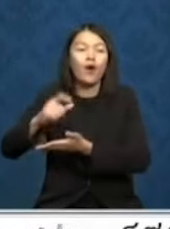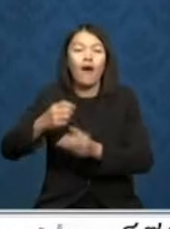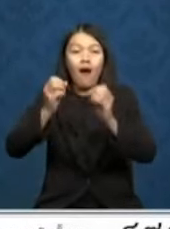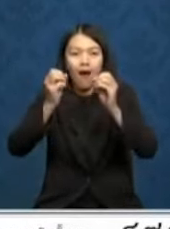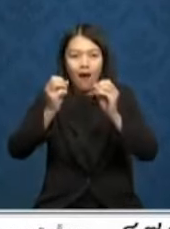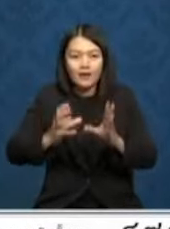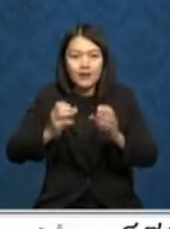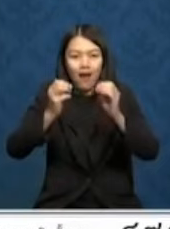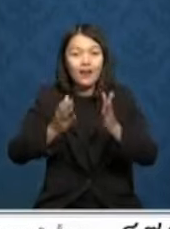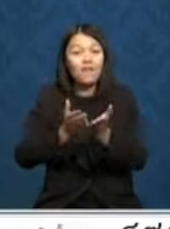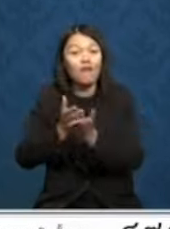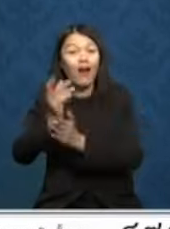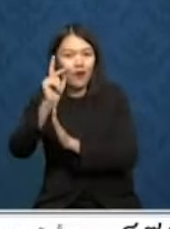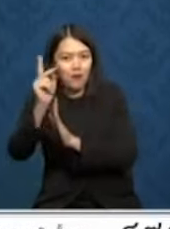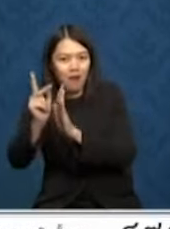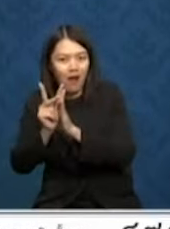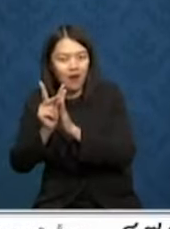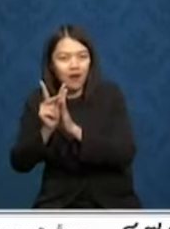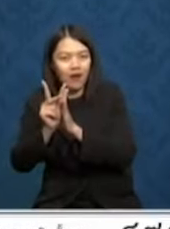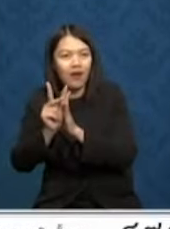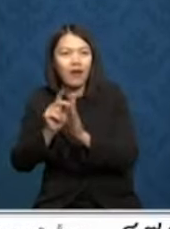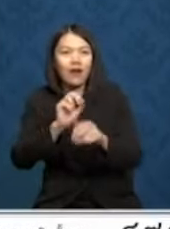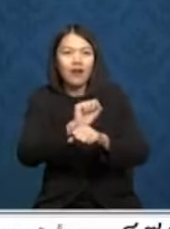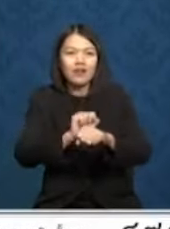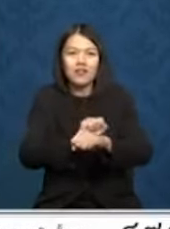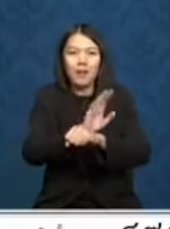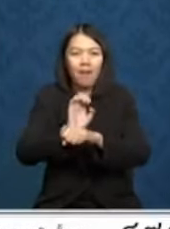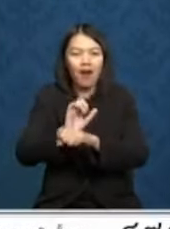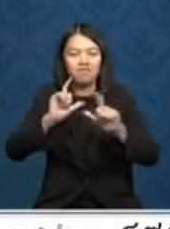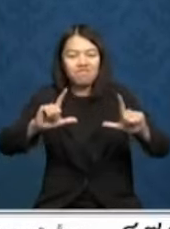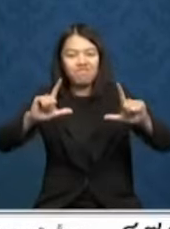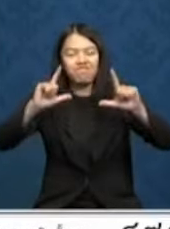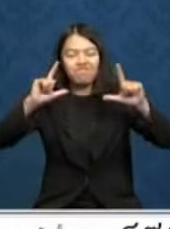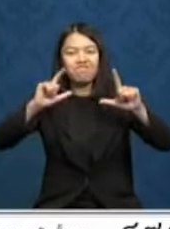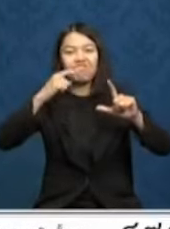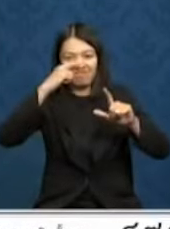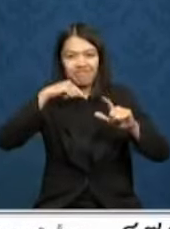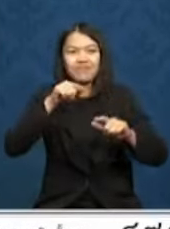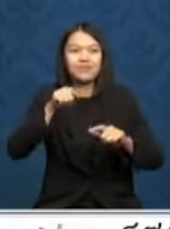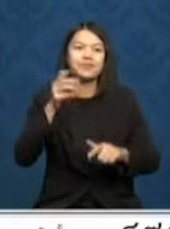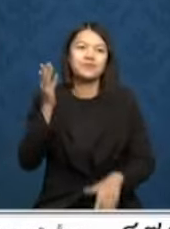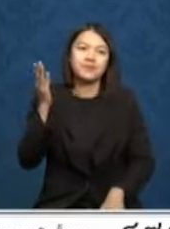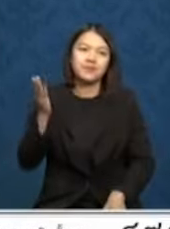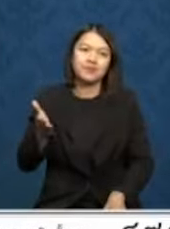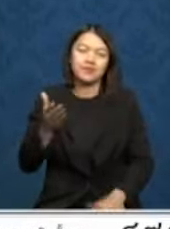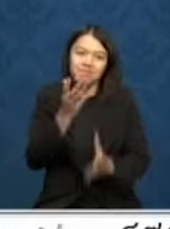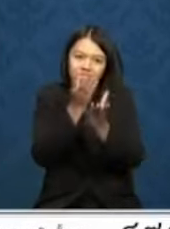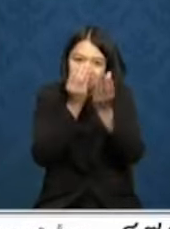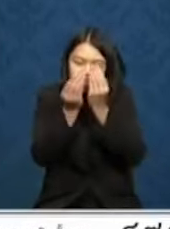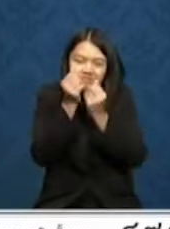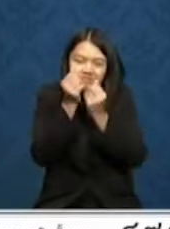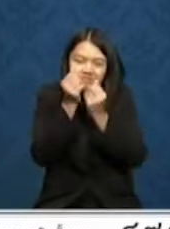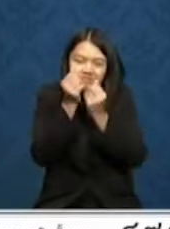ารย์นิติศาสตร์ซึ่งนะคะมาจากสถาบันชั้นนำของประเทศนี้ได้นะคะแบบฉ่ำฉ่ำนะคะมี